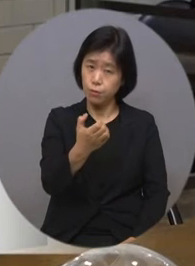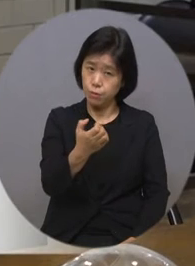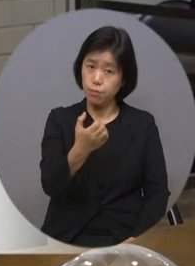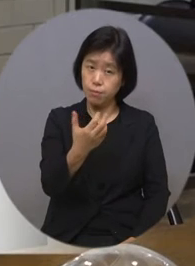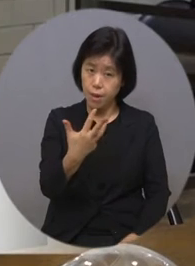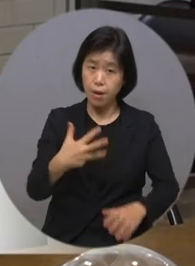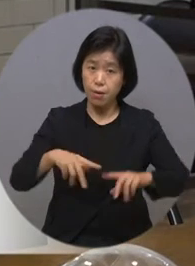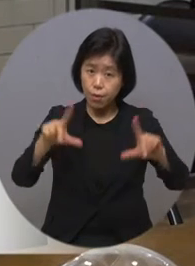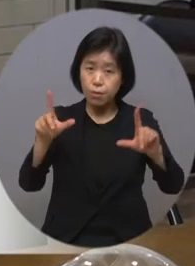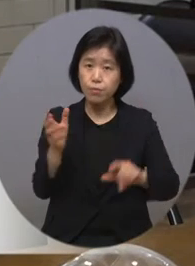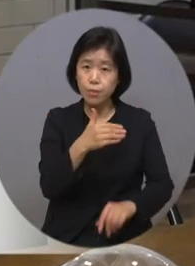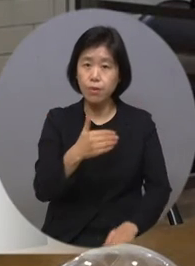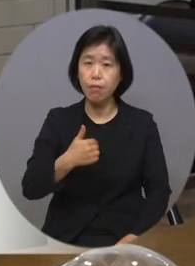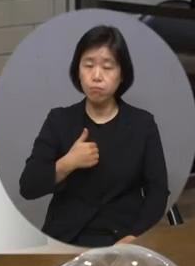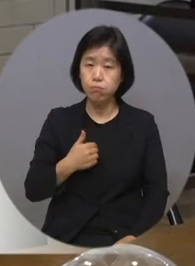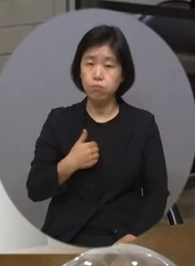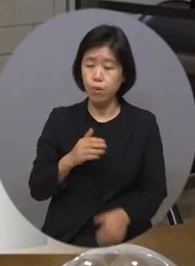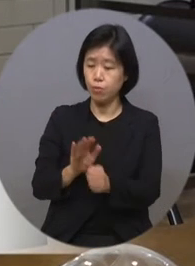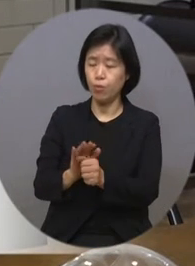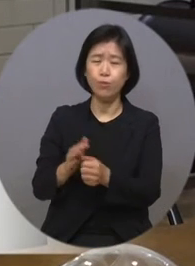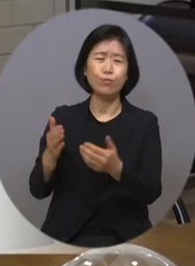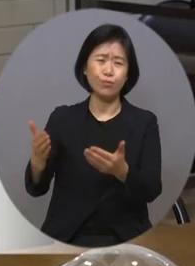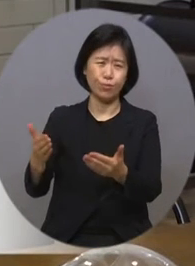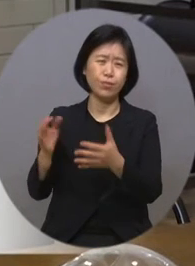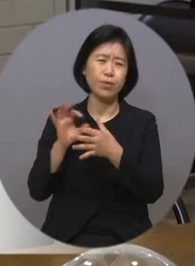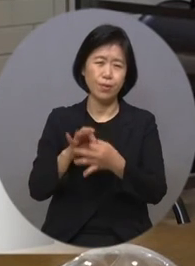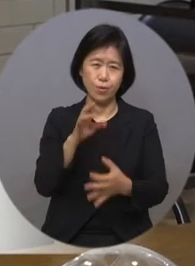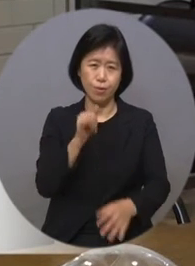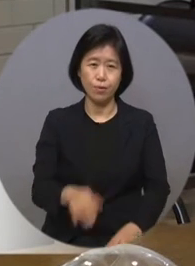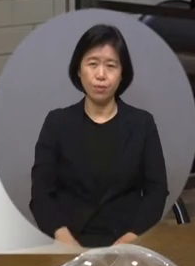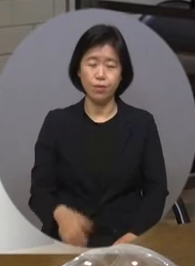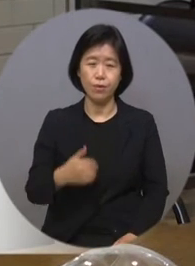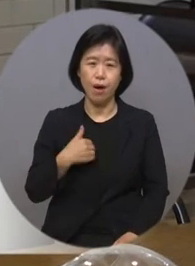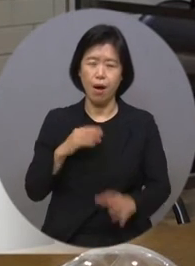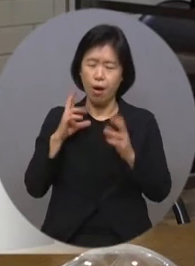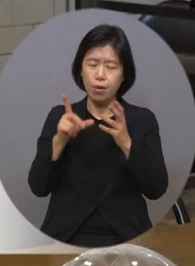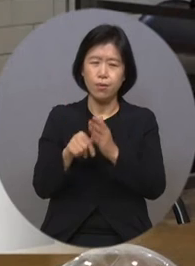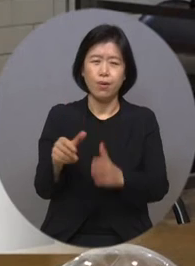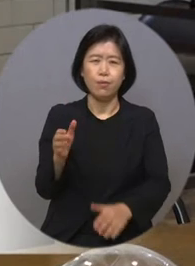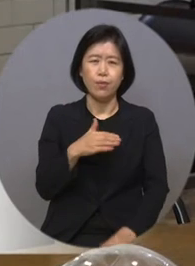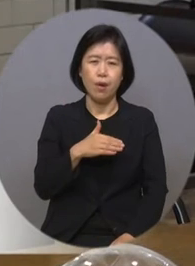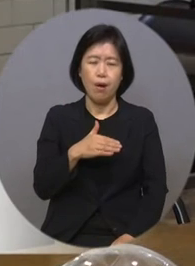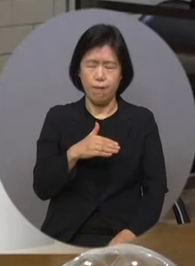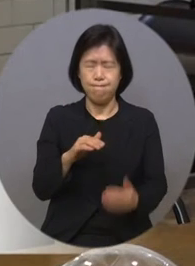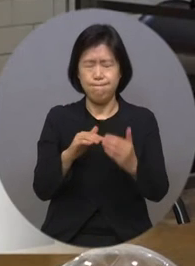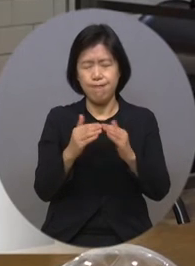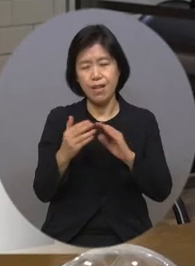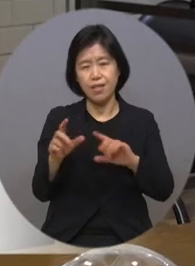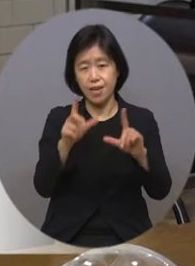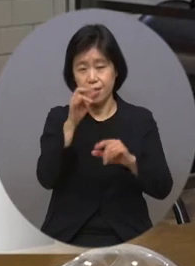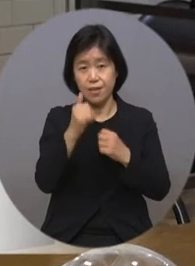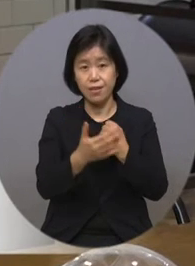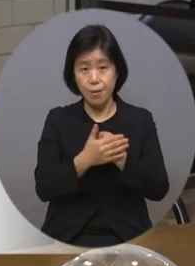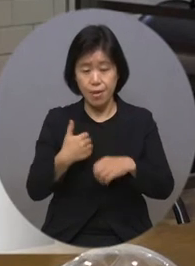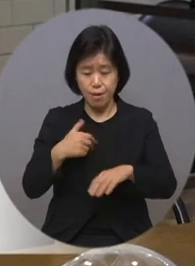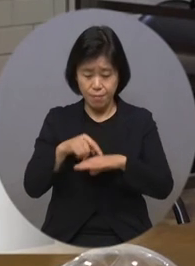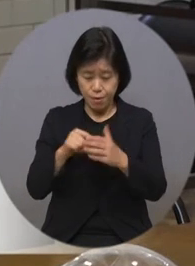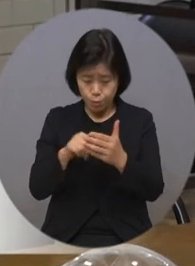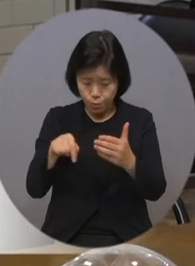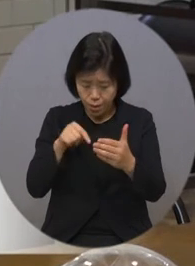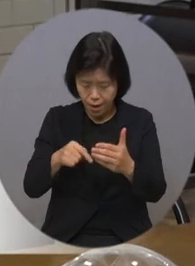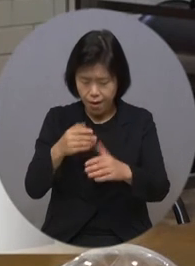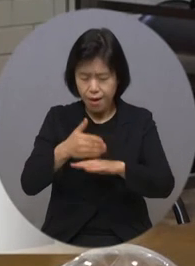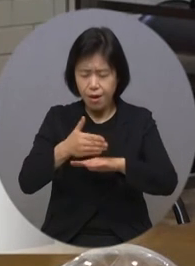1998년도부터 지역사회에 나눠주는 거는 제가 했습니다. 저도 어렵게 자라가지고 항상 가슴속으로 감사하다는 마음을